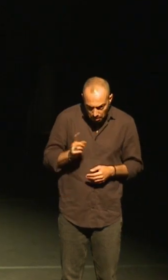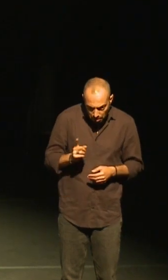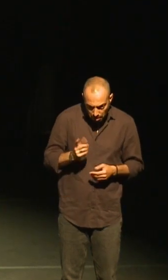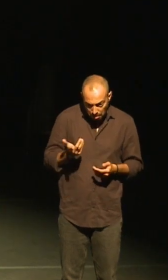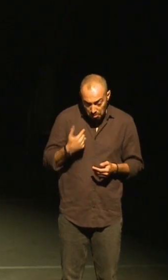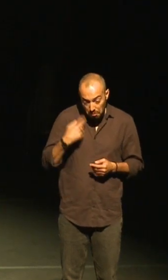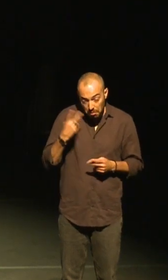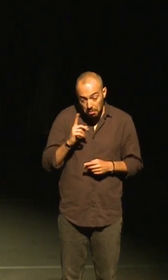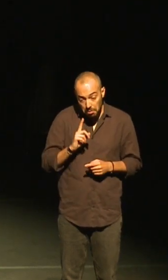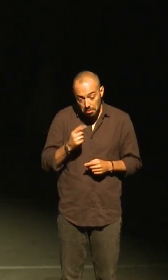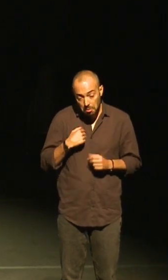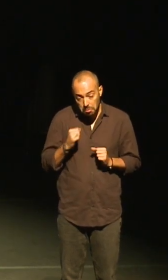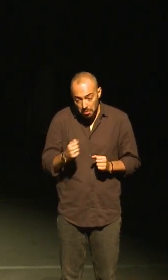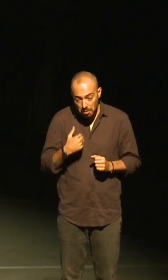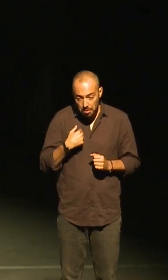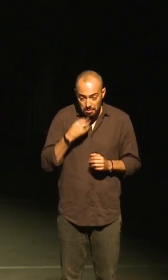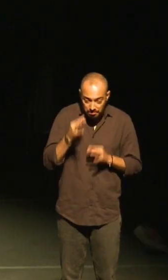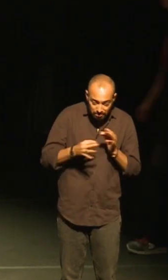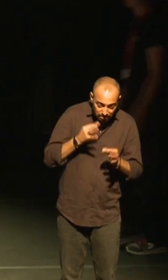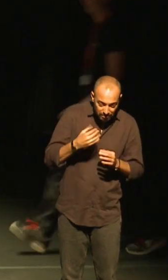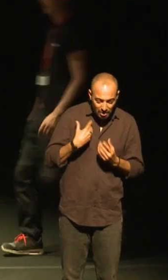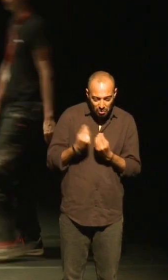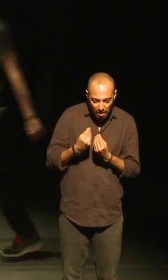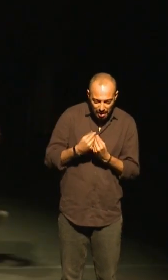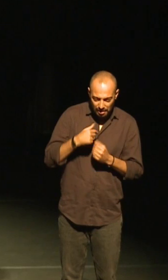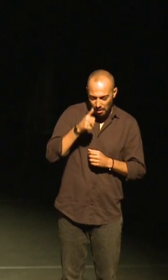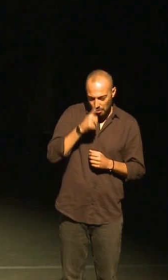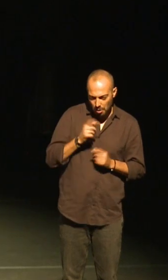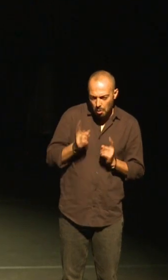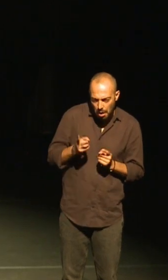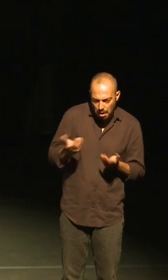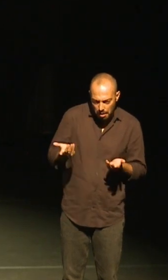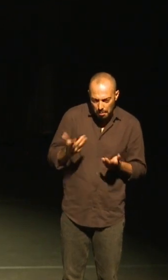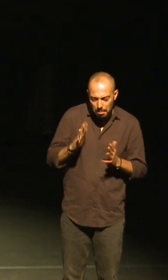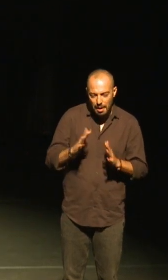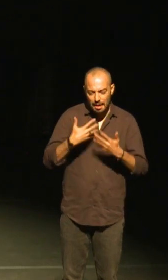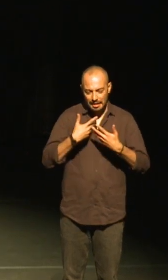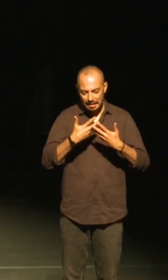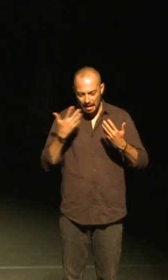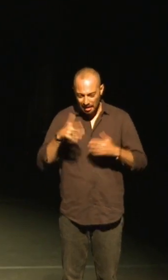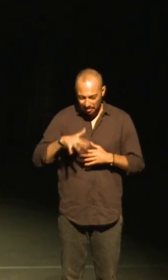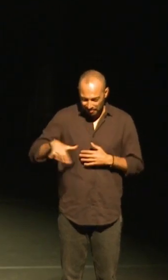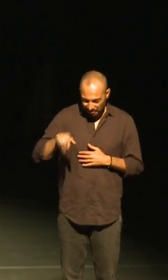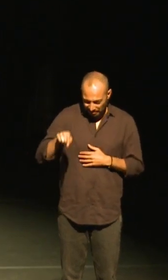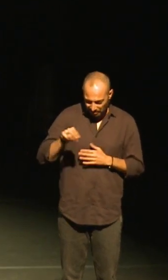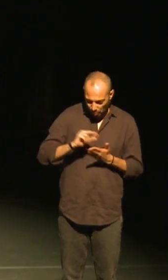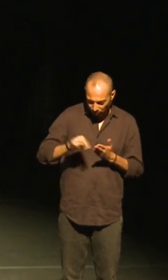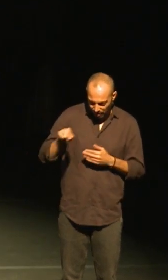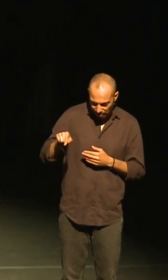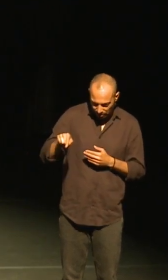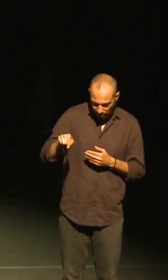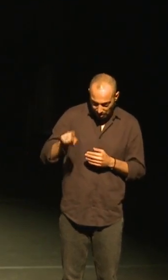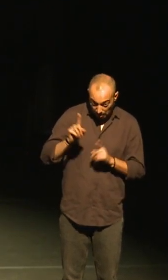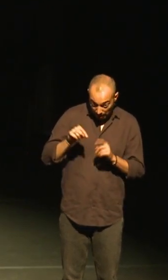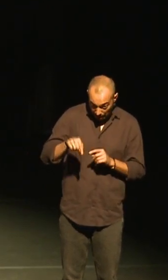colleghi però era evidente che l'ambiente in ufficio a Milano non era diciamo così particolarmente inclusivo